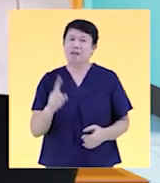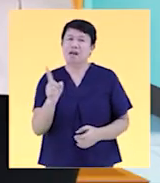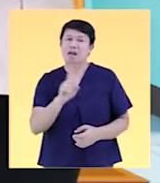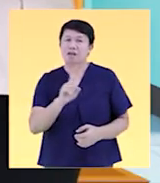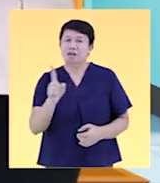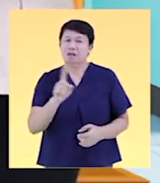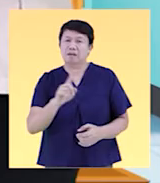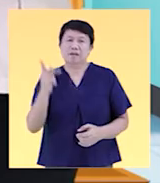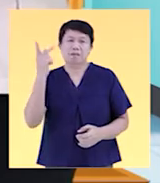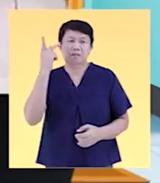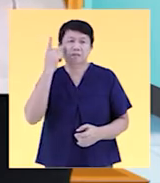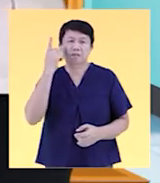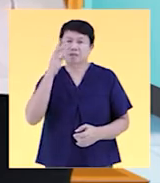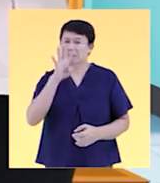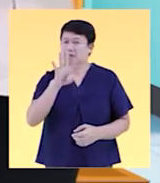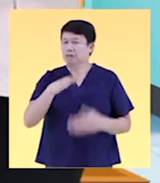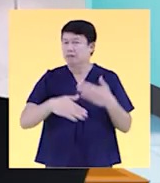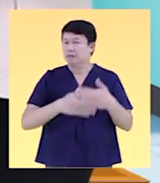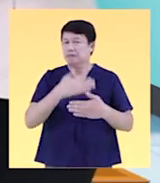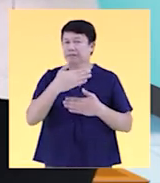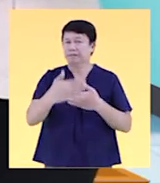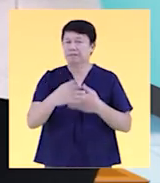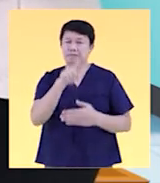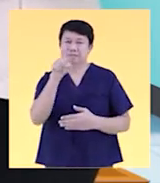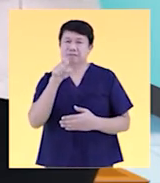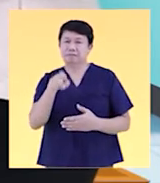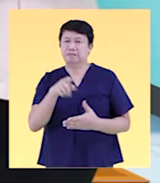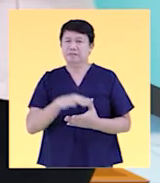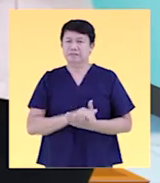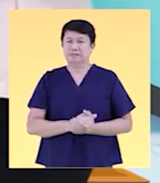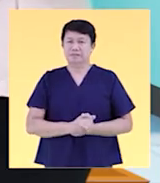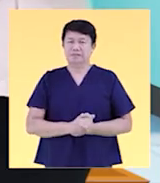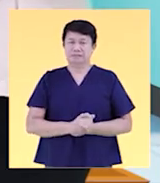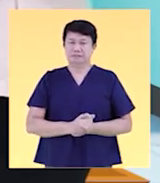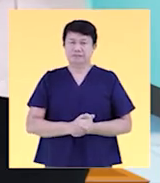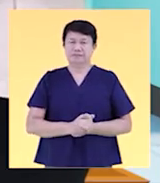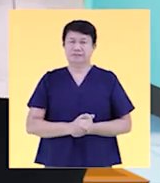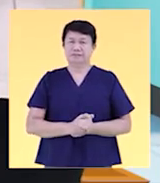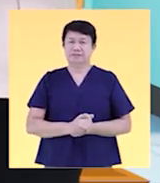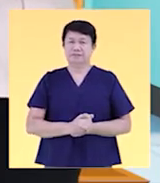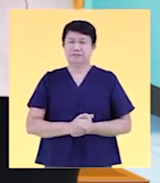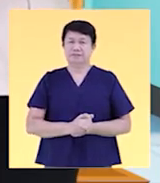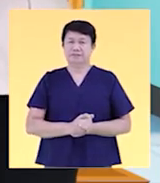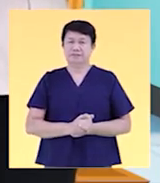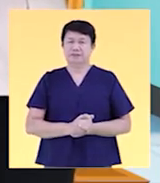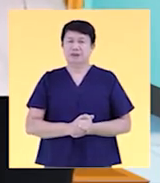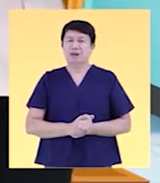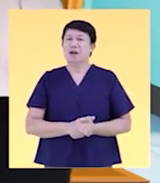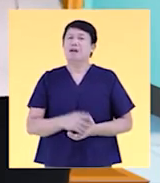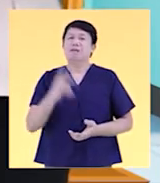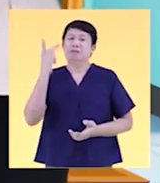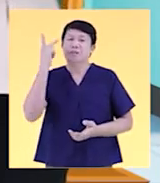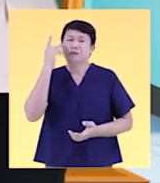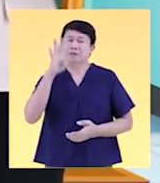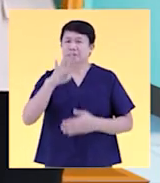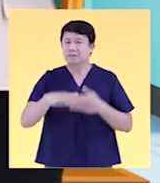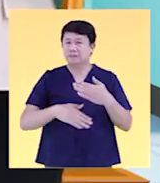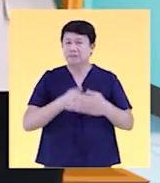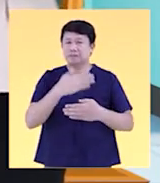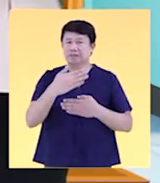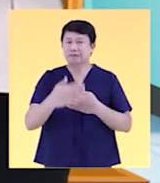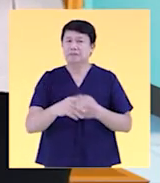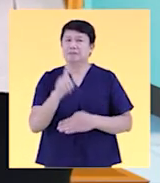ba ang POLYAS four-step procedure? Ang POLIA's